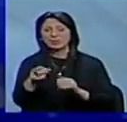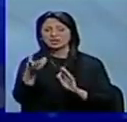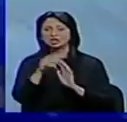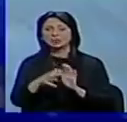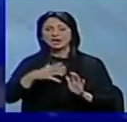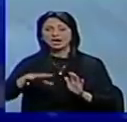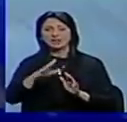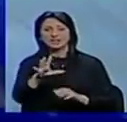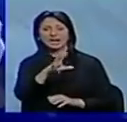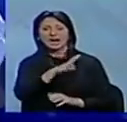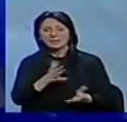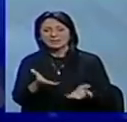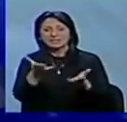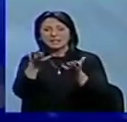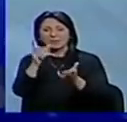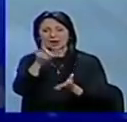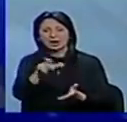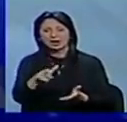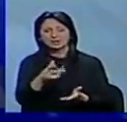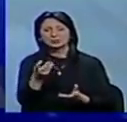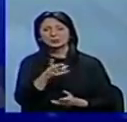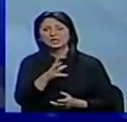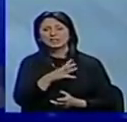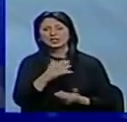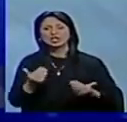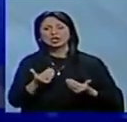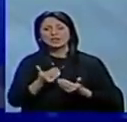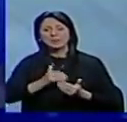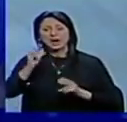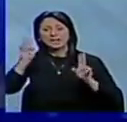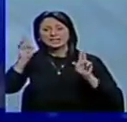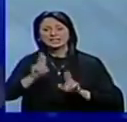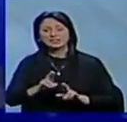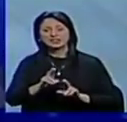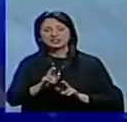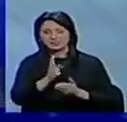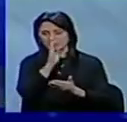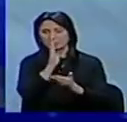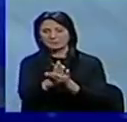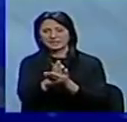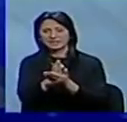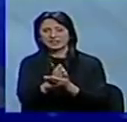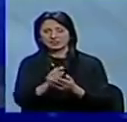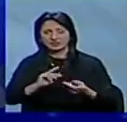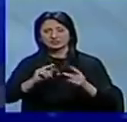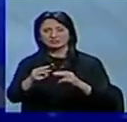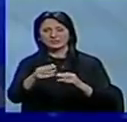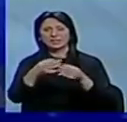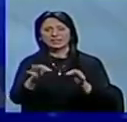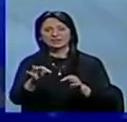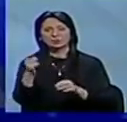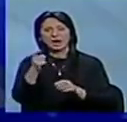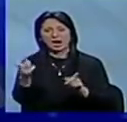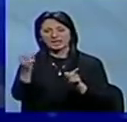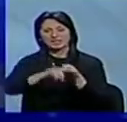შორის ქვეყნის გამდიდრება, ანუ მოქალაქეების გამდიდრება, ცხოვრების მაღალი სტანდარტის მსგავსი რაღაცები პირდაპირ კორელაციაში არის თავისუფლების